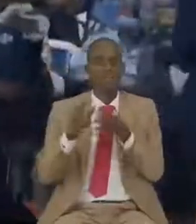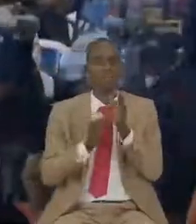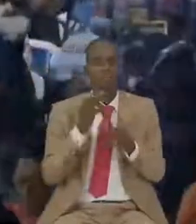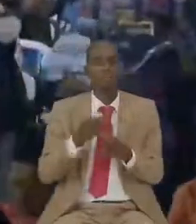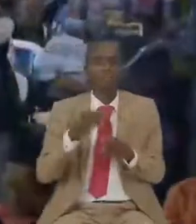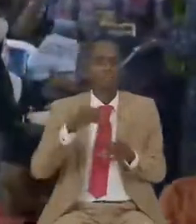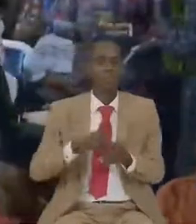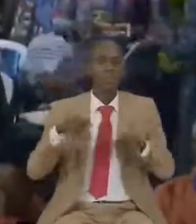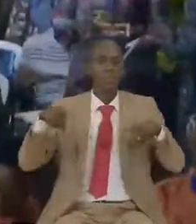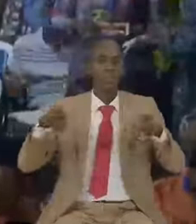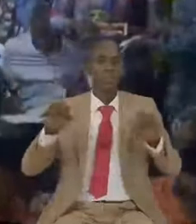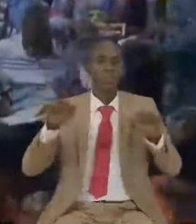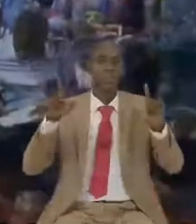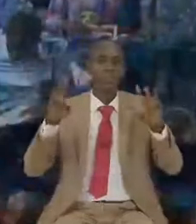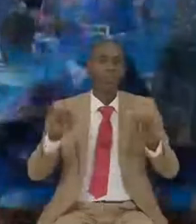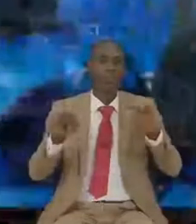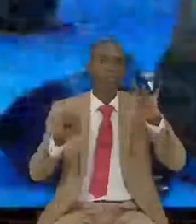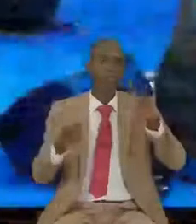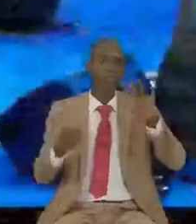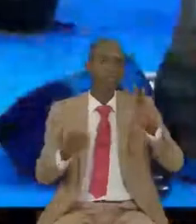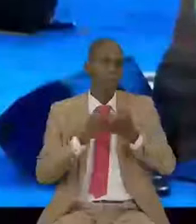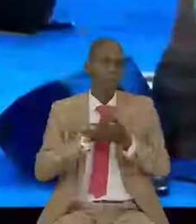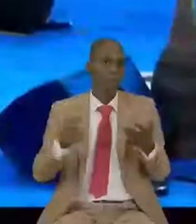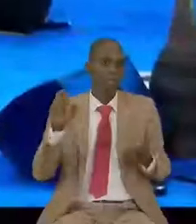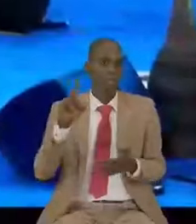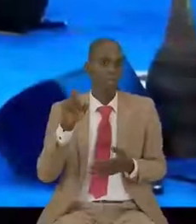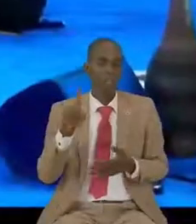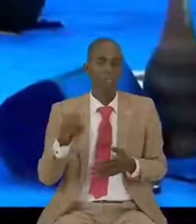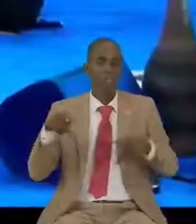une abondance de grâce.